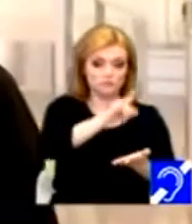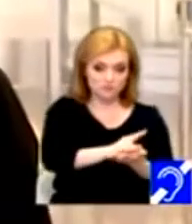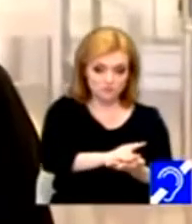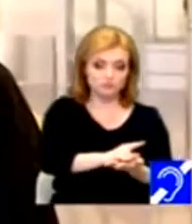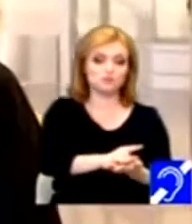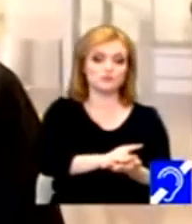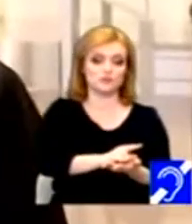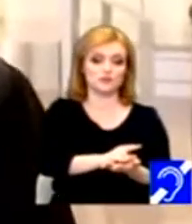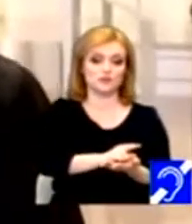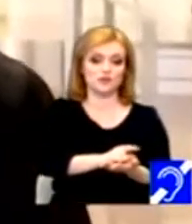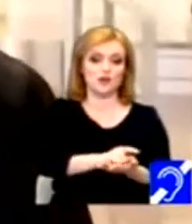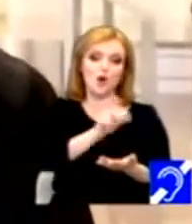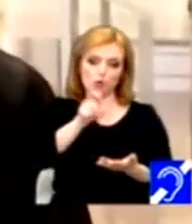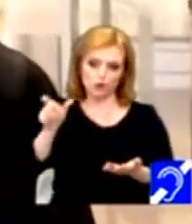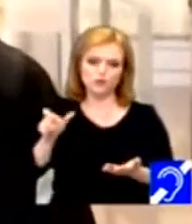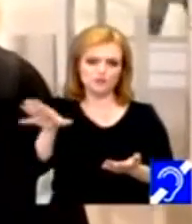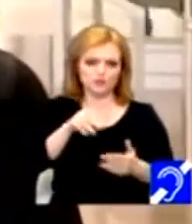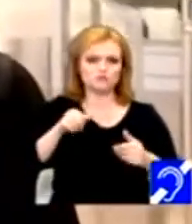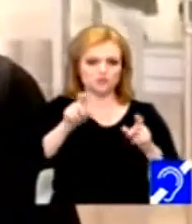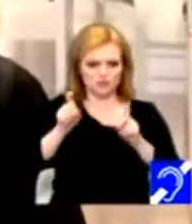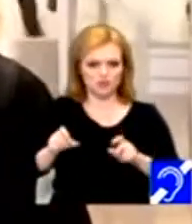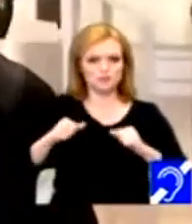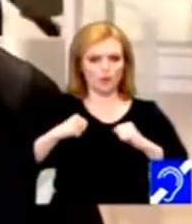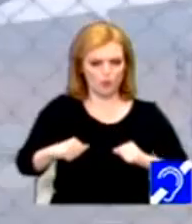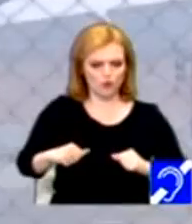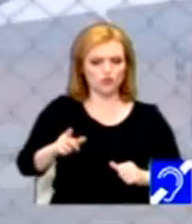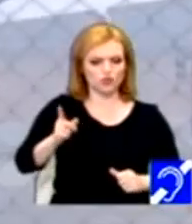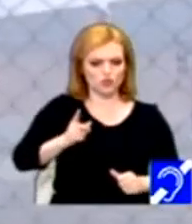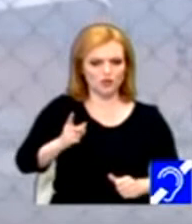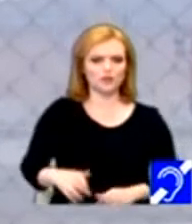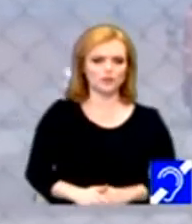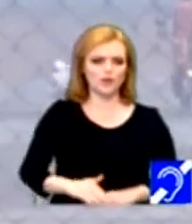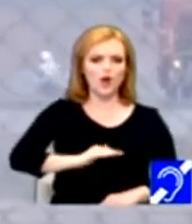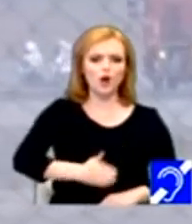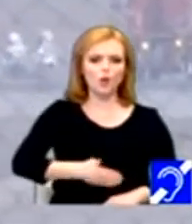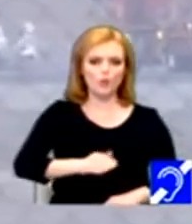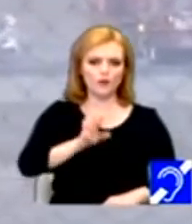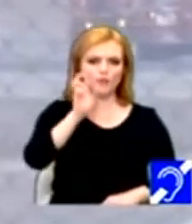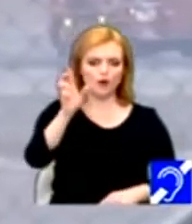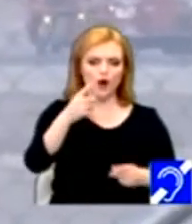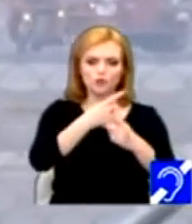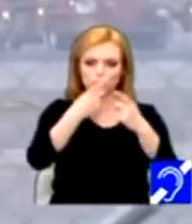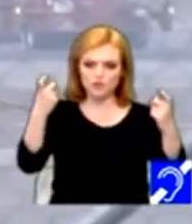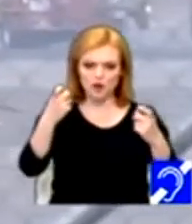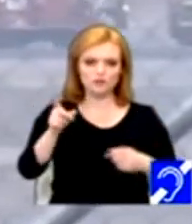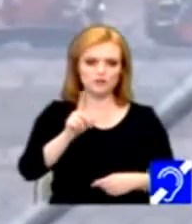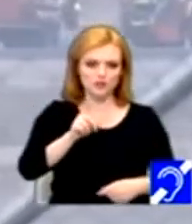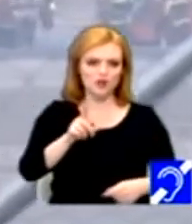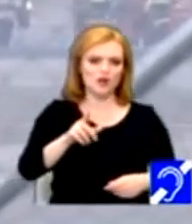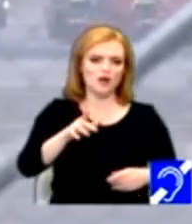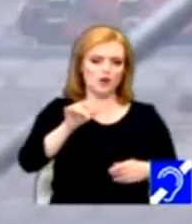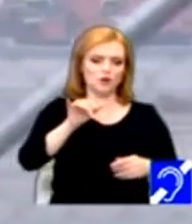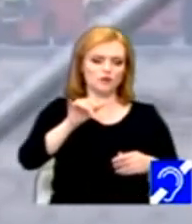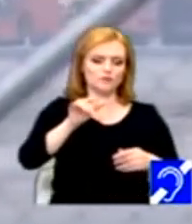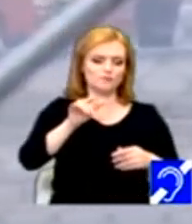ni shoumei to iu ka kinai no shoumei no ichibu, zenbu de nai desu kedomo. Compania Nippon a anunțat ulterior că senzorii au indicat o creștere